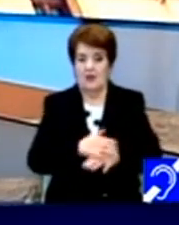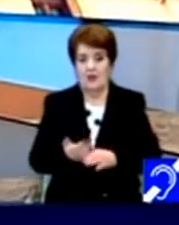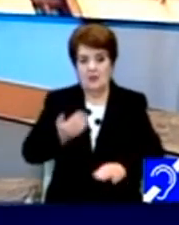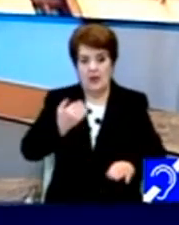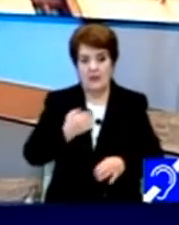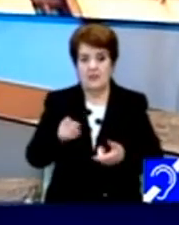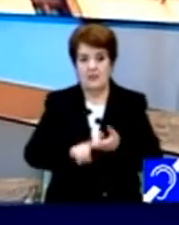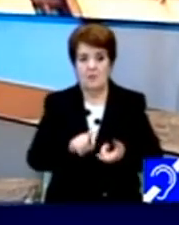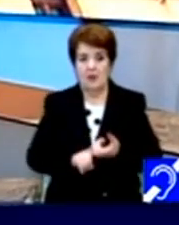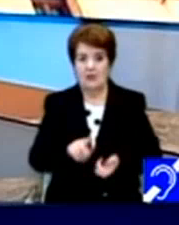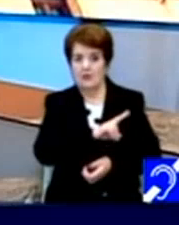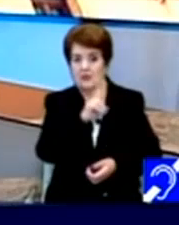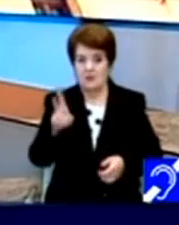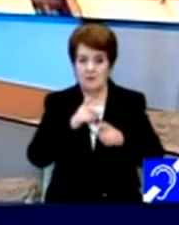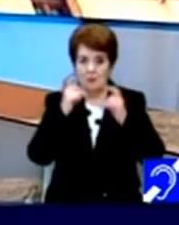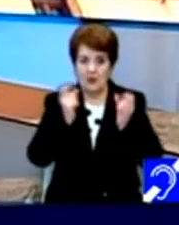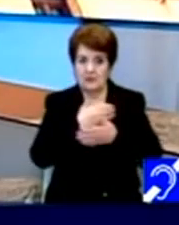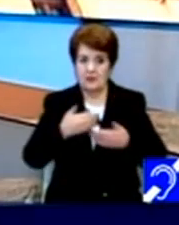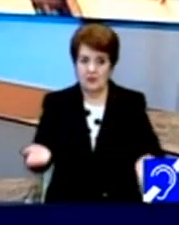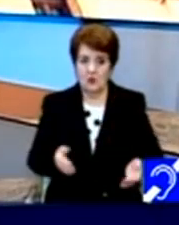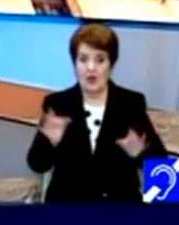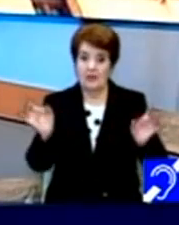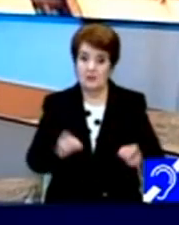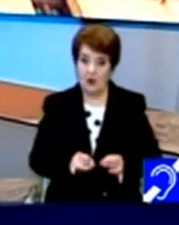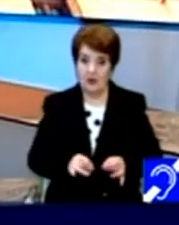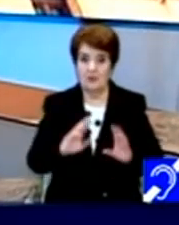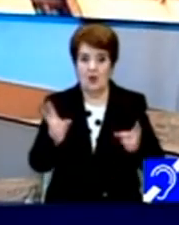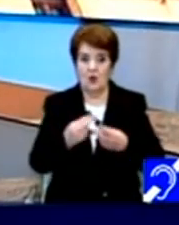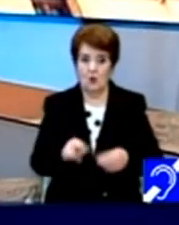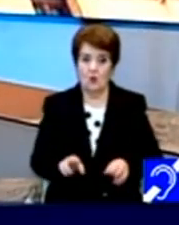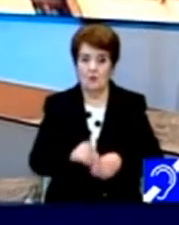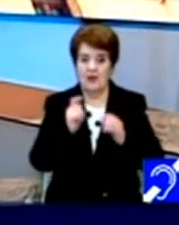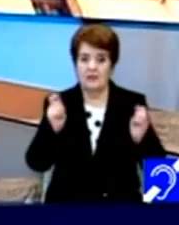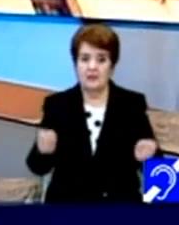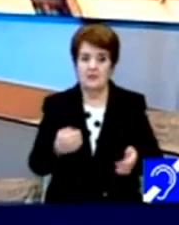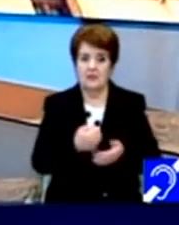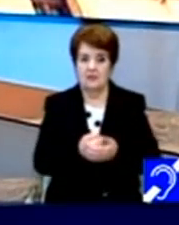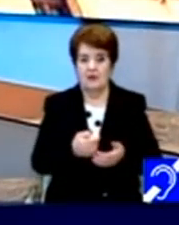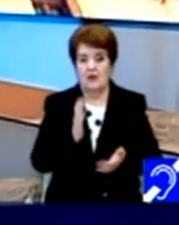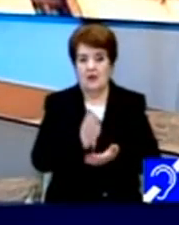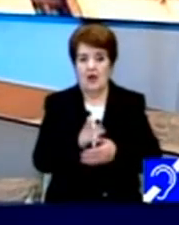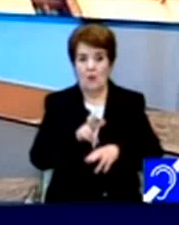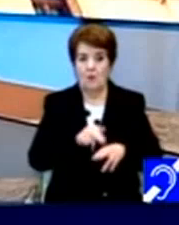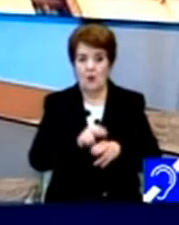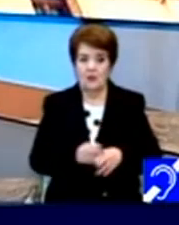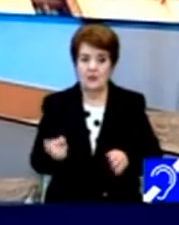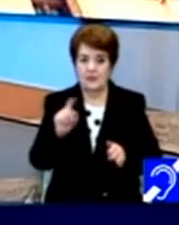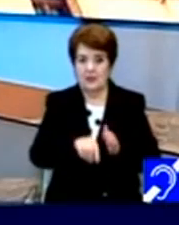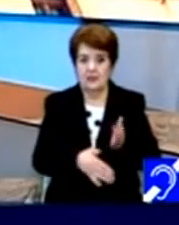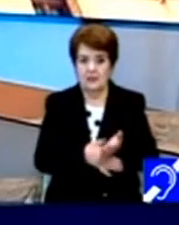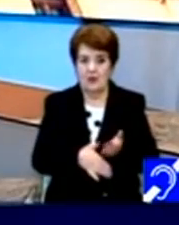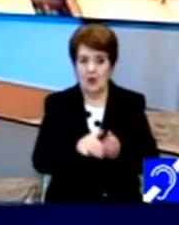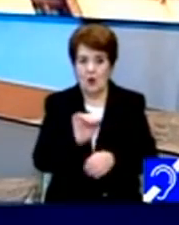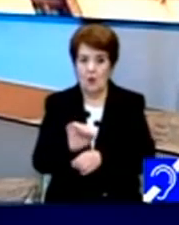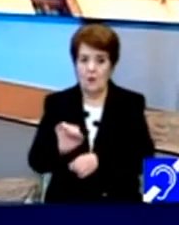pandemie, și aproape nimeni nu poartă mască. Restaurantele și chiar cluburile sunt deschise până târziu, iar polițiștii au intervenit pentru a opri